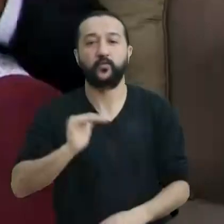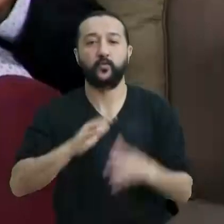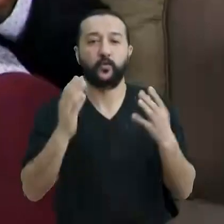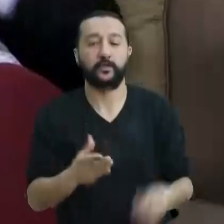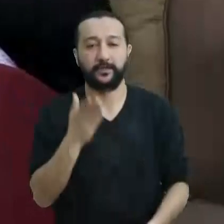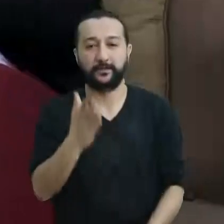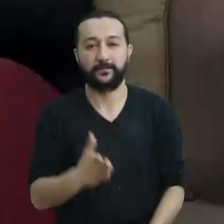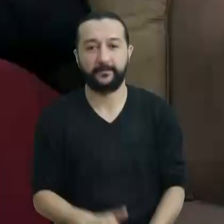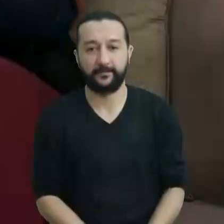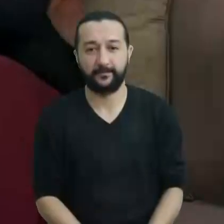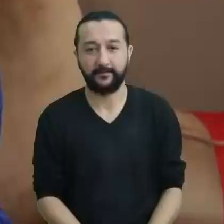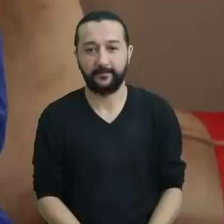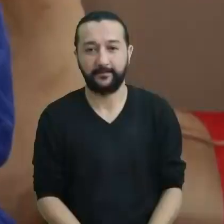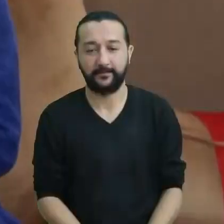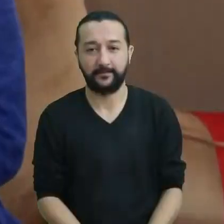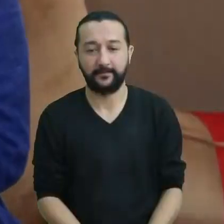gelecek.